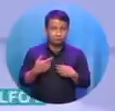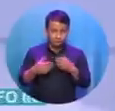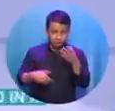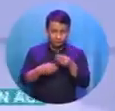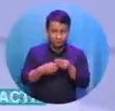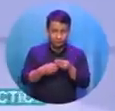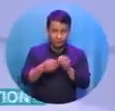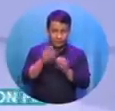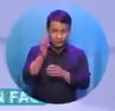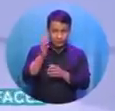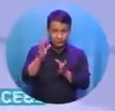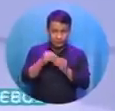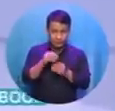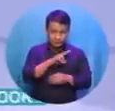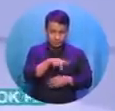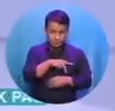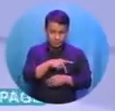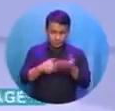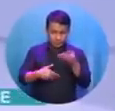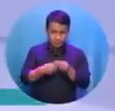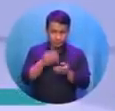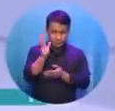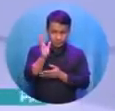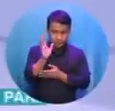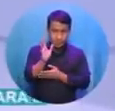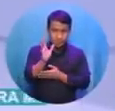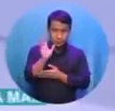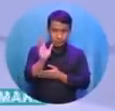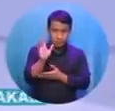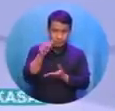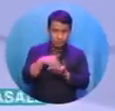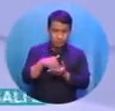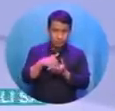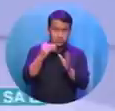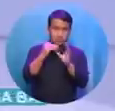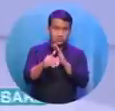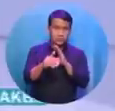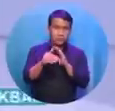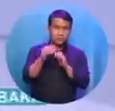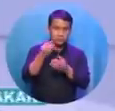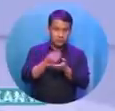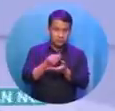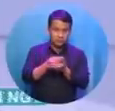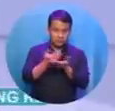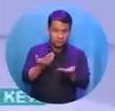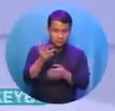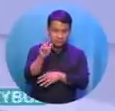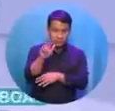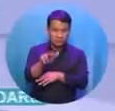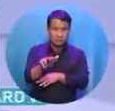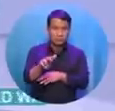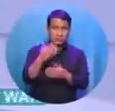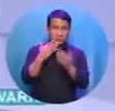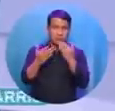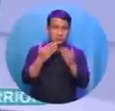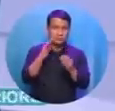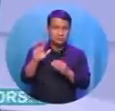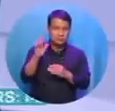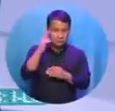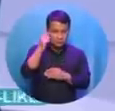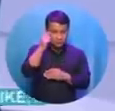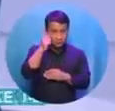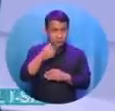ako ng 25,000 personal money ko po. So 50,000 po ipapadala ko sa inyo, ma'am. 50,000 ngayon po 3 o'clock. Thank you po, Sir Rapi.